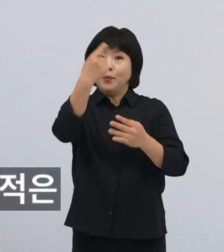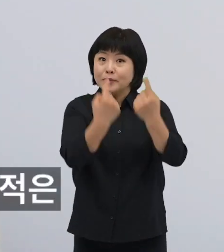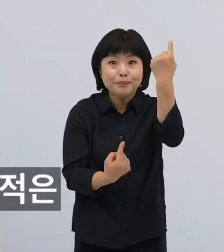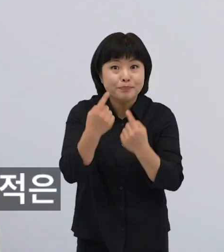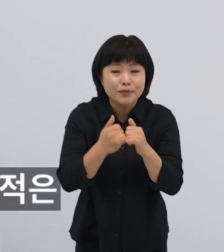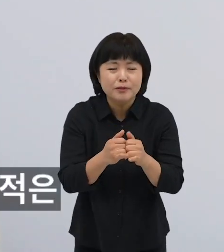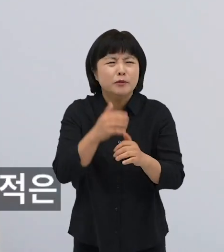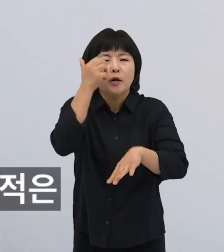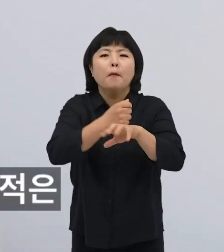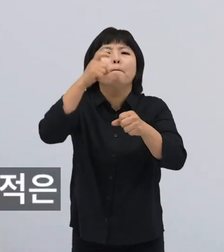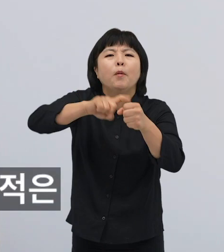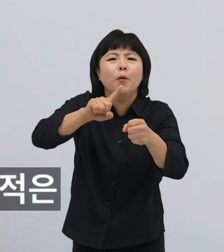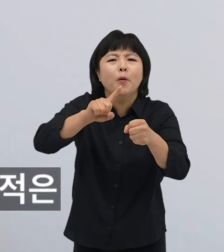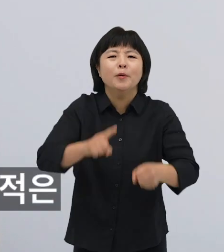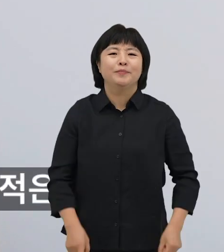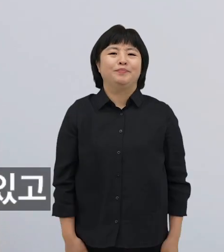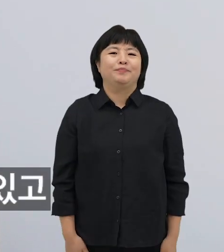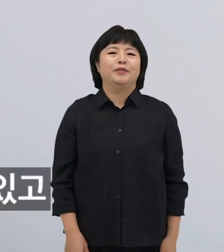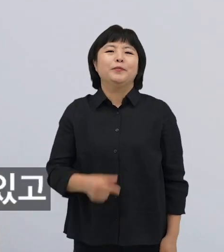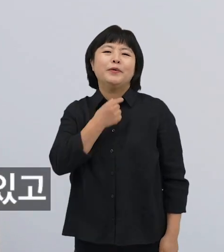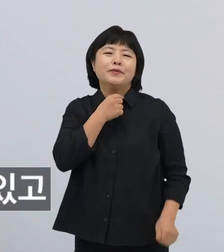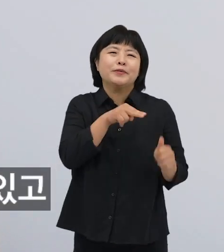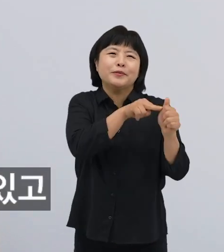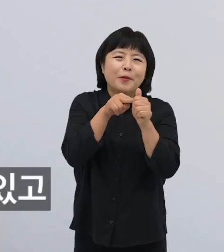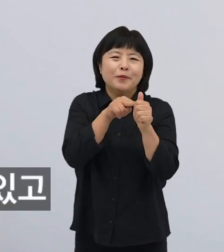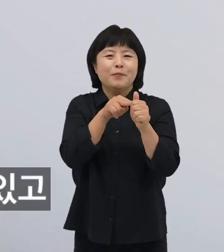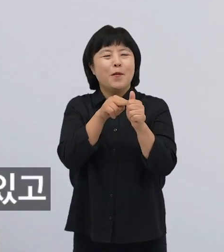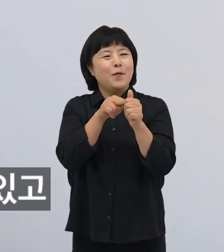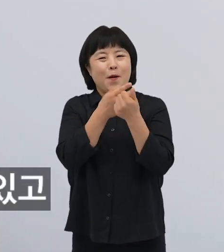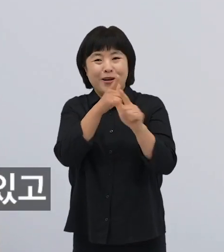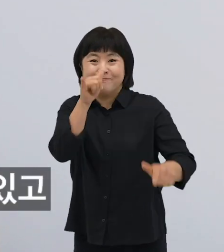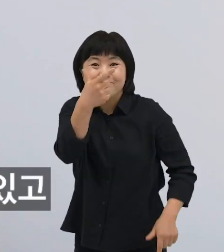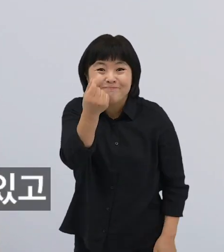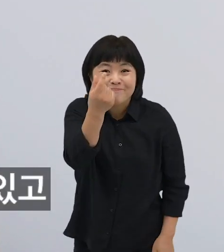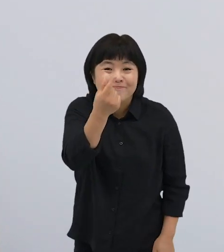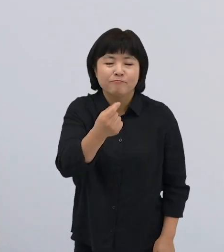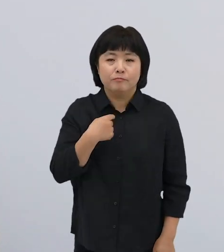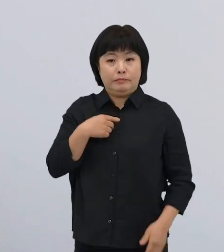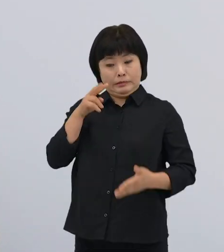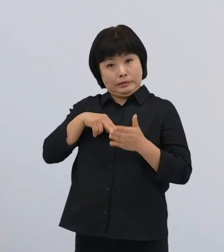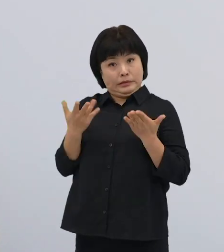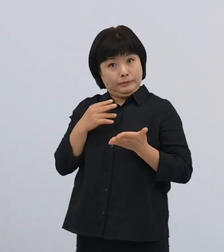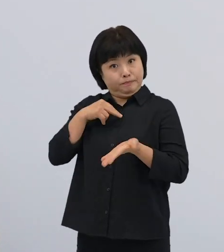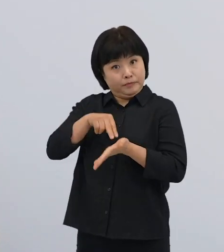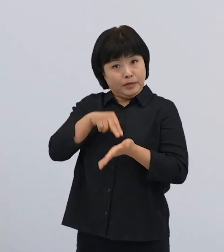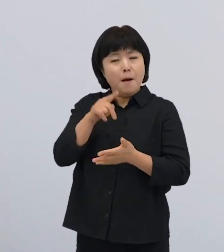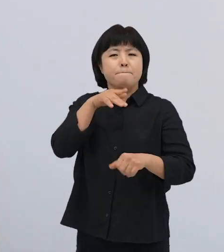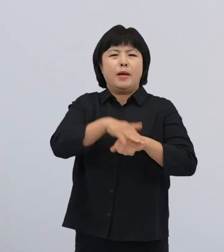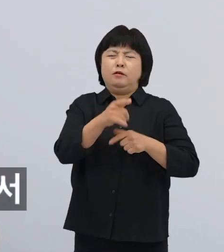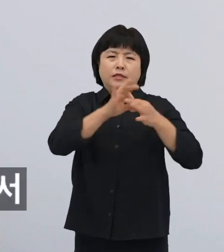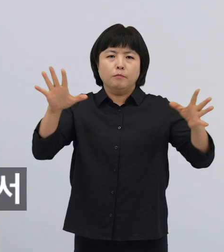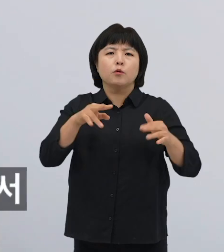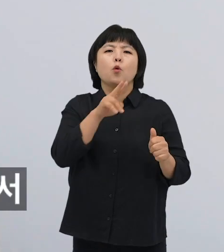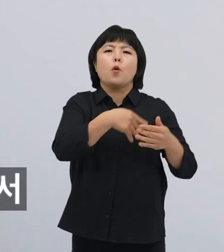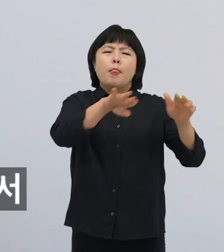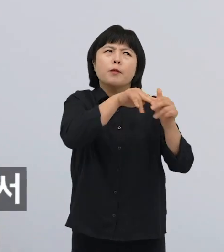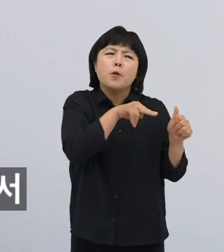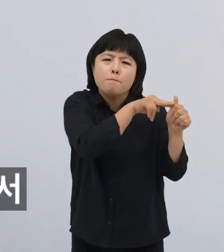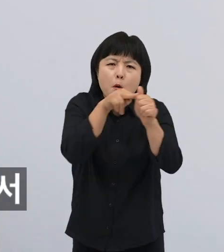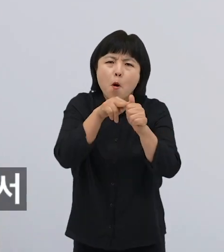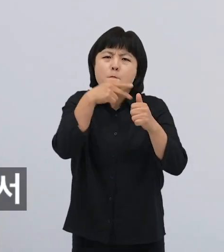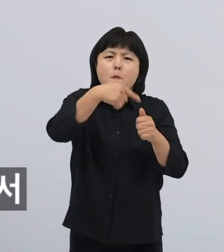도서관에 오는 분들의 궁극적인 목적은 결국 원하는 정보를 취하는 것에 있고, 사서는 어떤 방식으로든